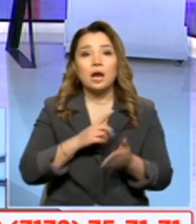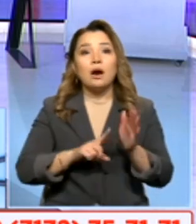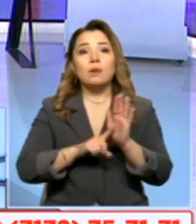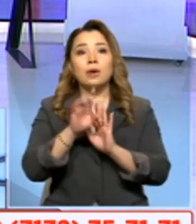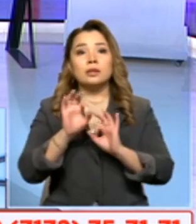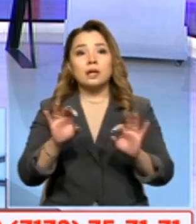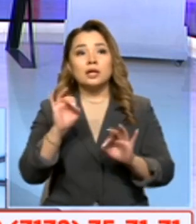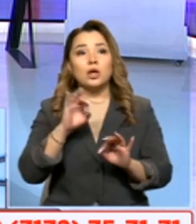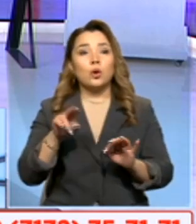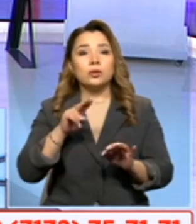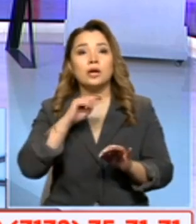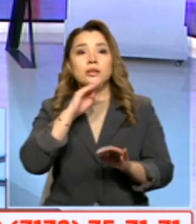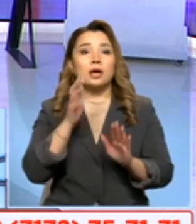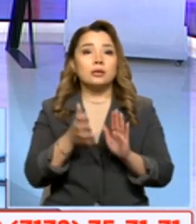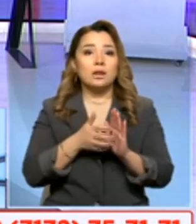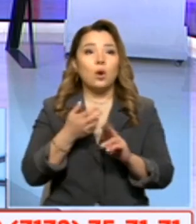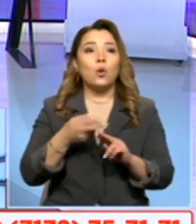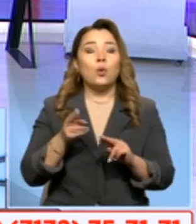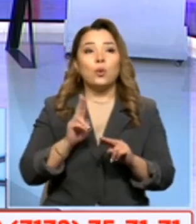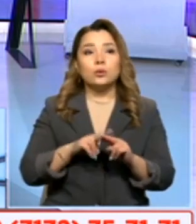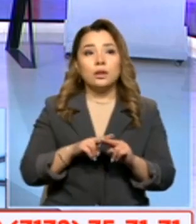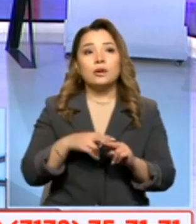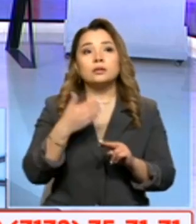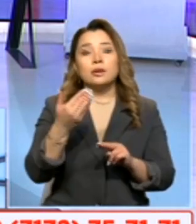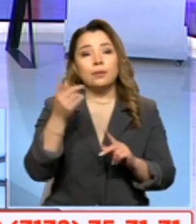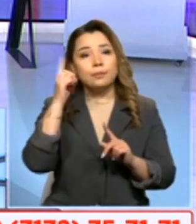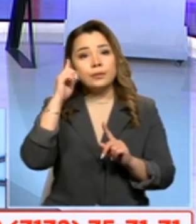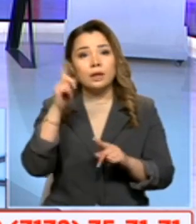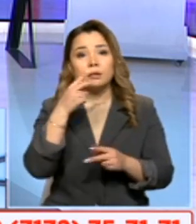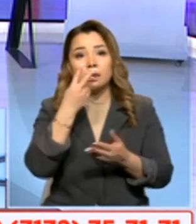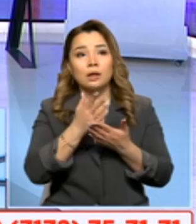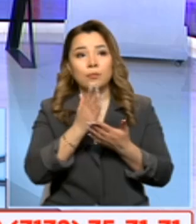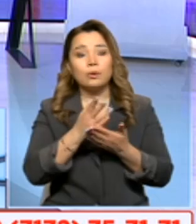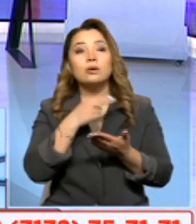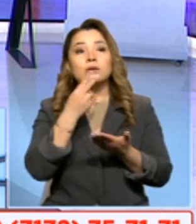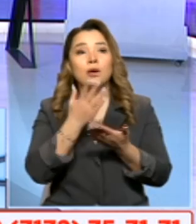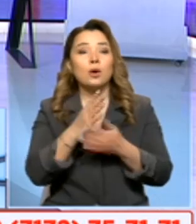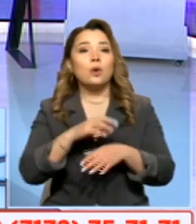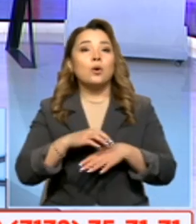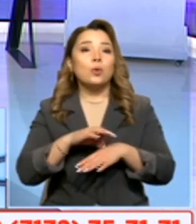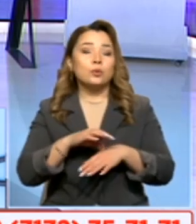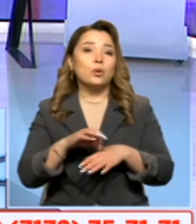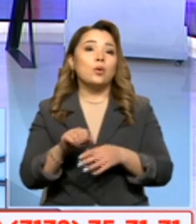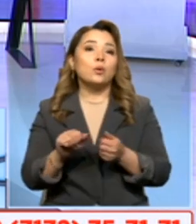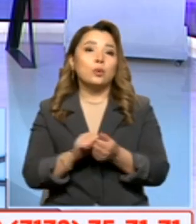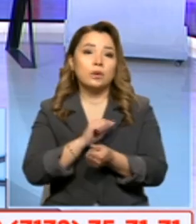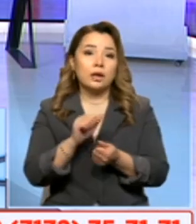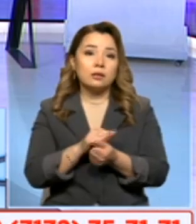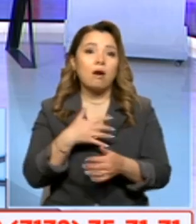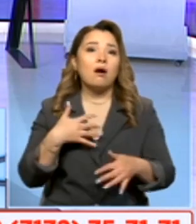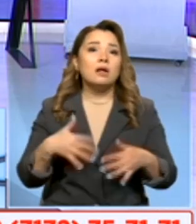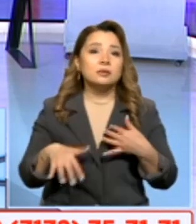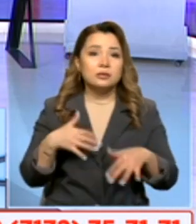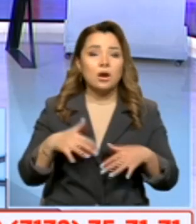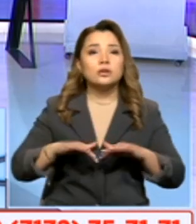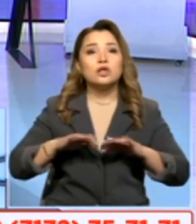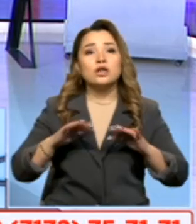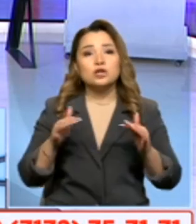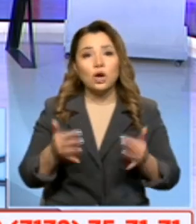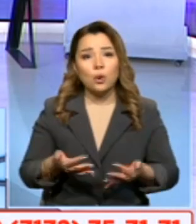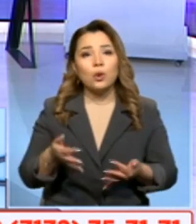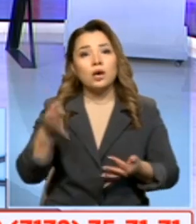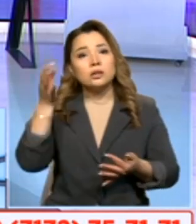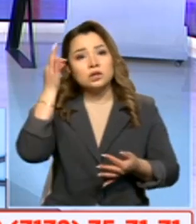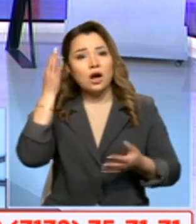айтып кеттік, йод жетіспеген ол сіздер байқайсыздар. Көріңіздер, теріңіз құрғай бастайды, әлсіздік, шаршау,